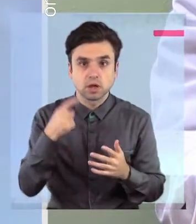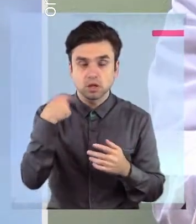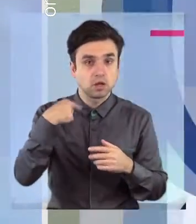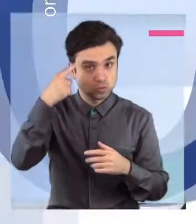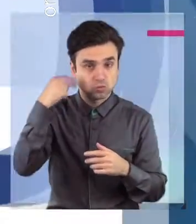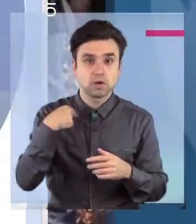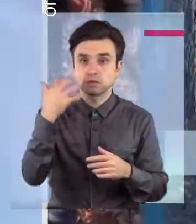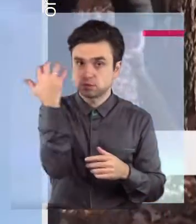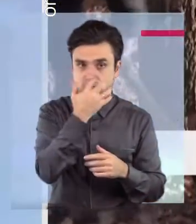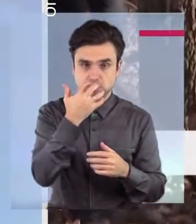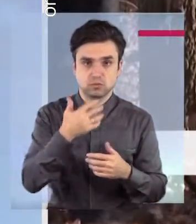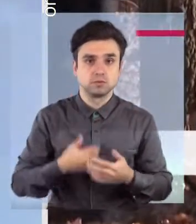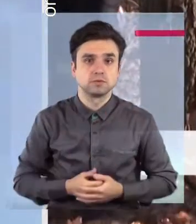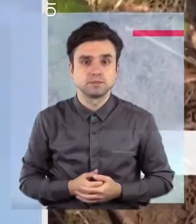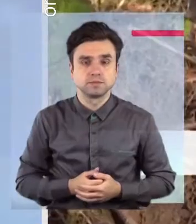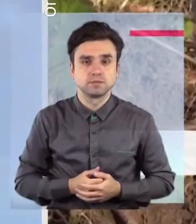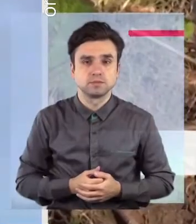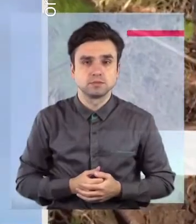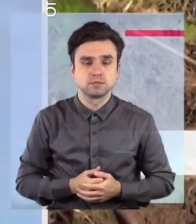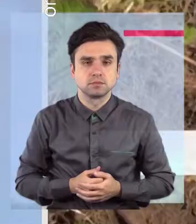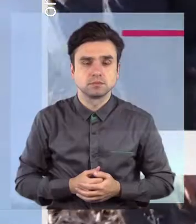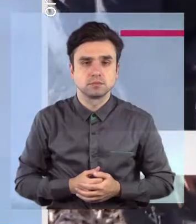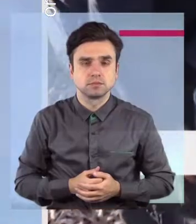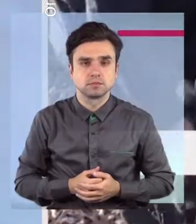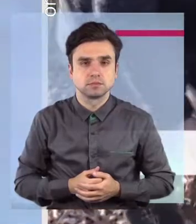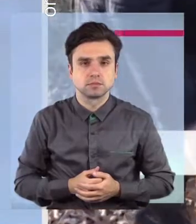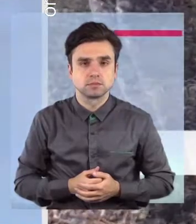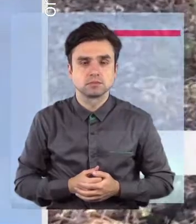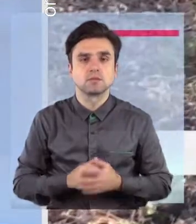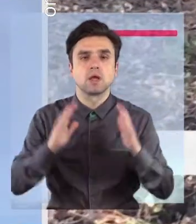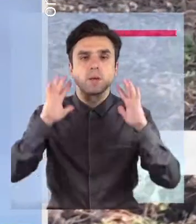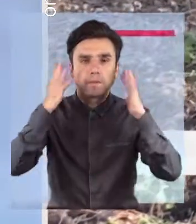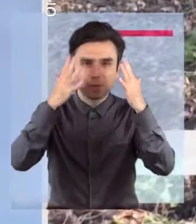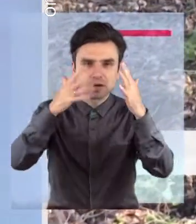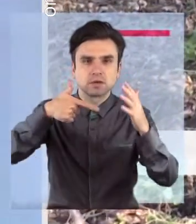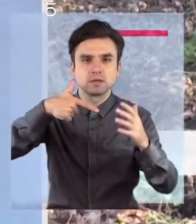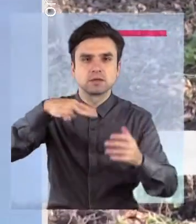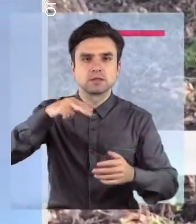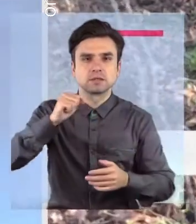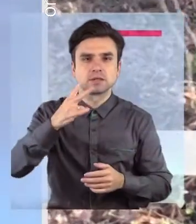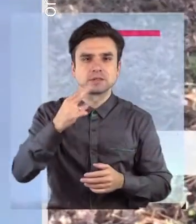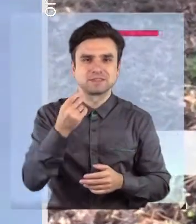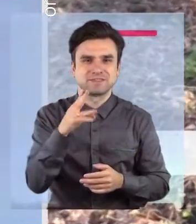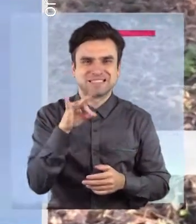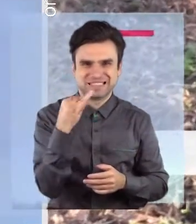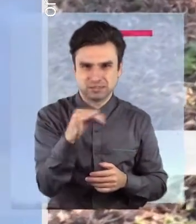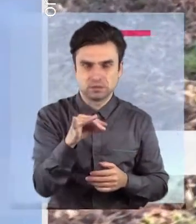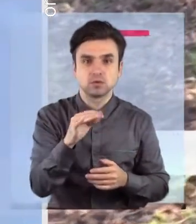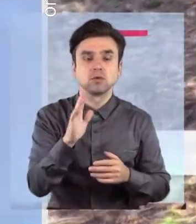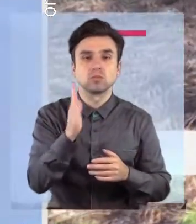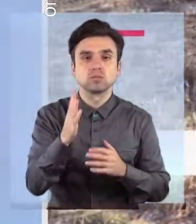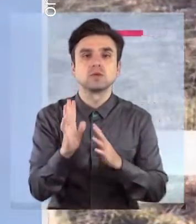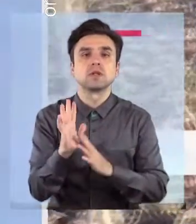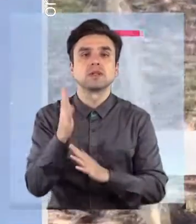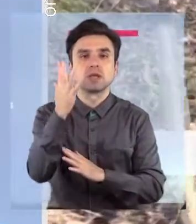честно говоря. У Вданцівському парку з'являться нові дуби. Зараз цей паросток дубу виглядає, наче бур'ян, але